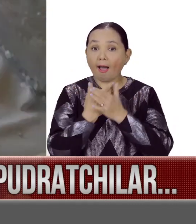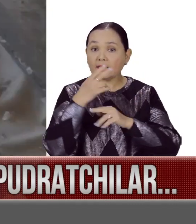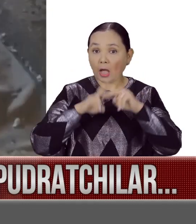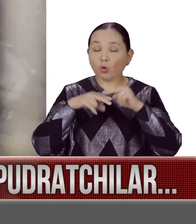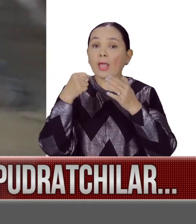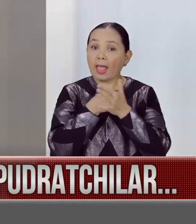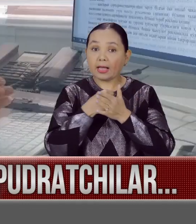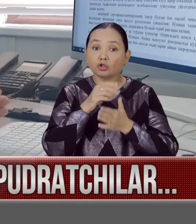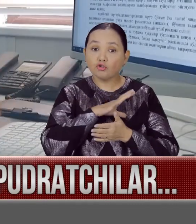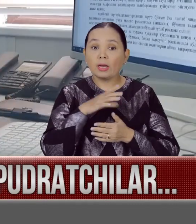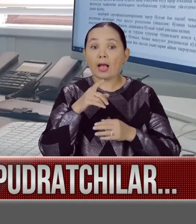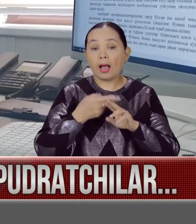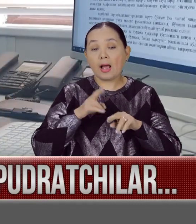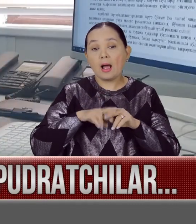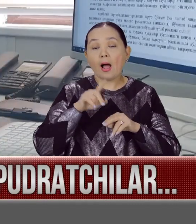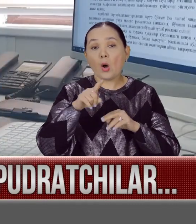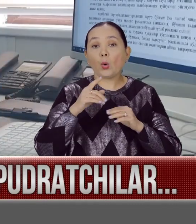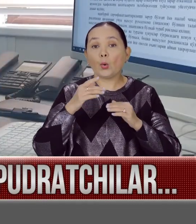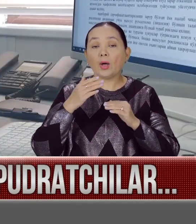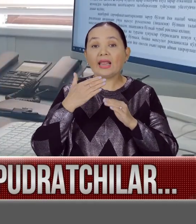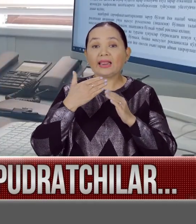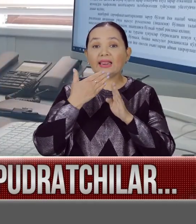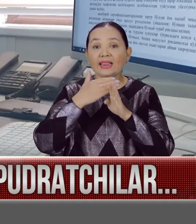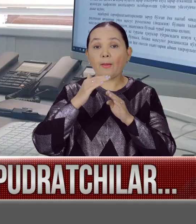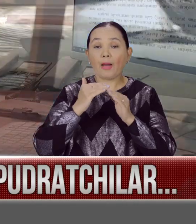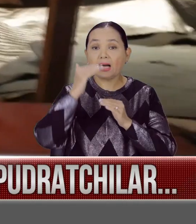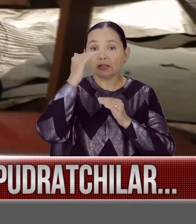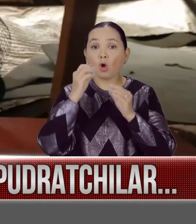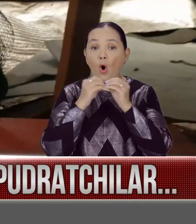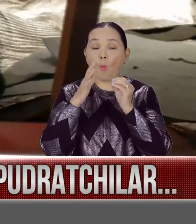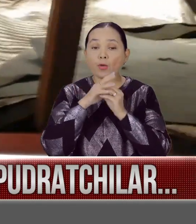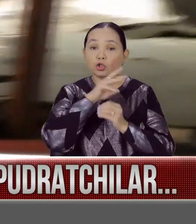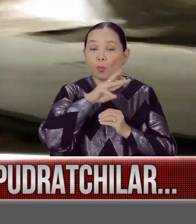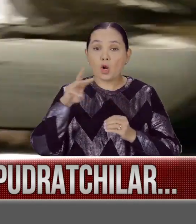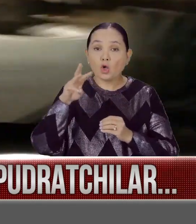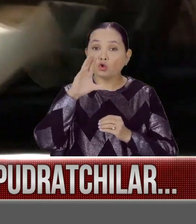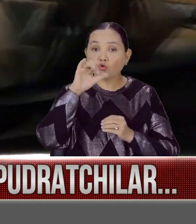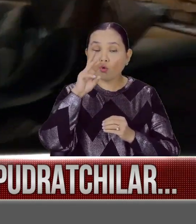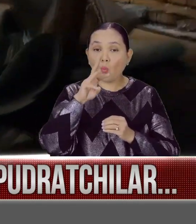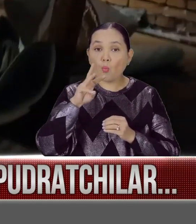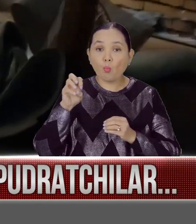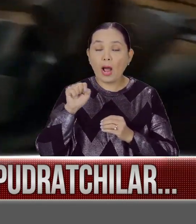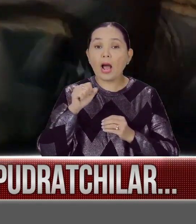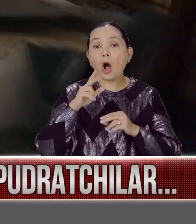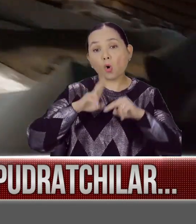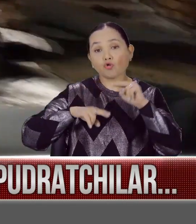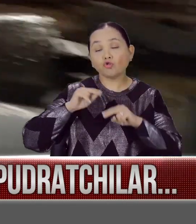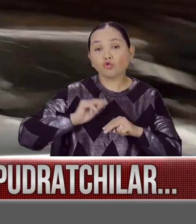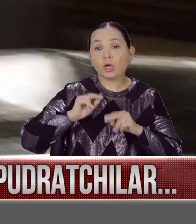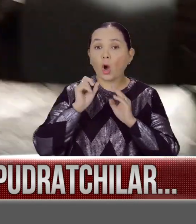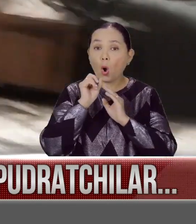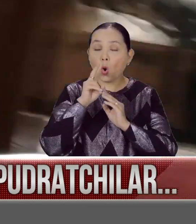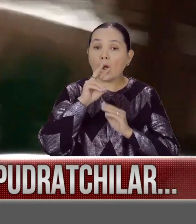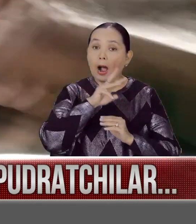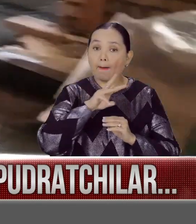berishiga erishildi. Deyarli uning tepa qismiga 15 milliondan ortiq bo'lgan summa va ichki qurilish ishlariga esa